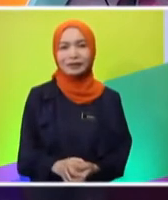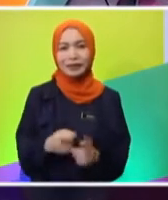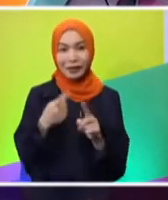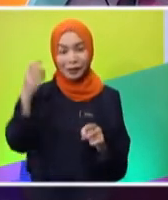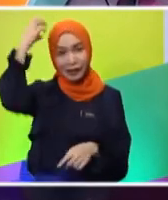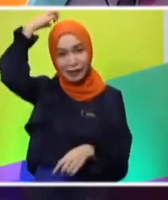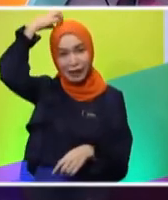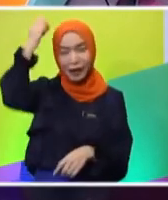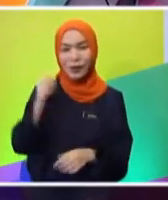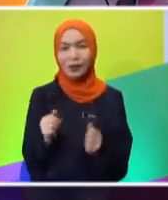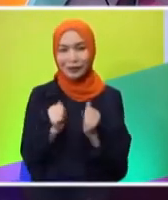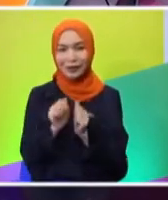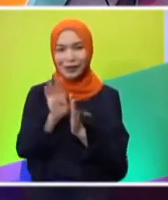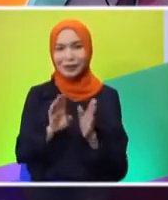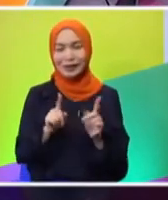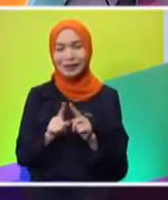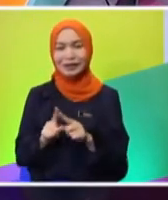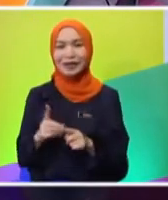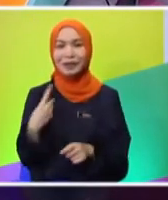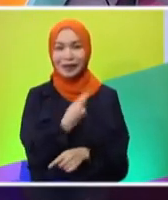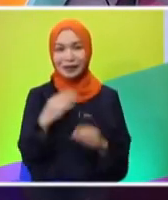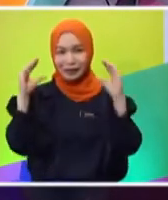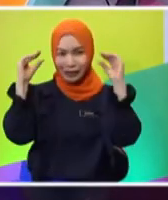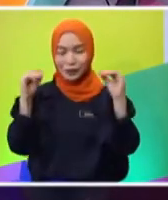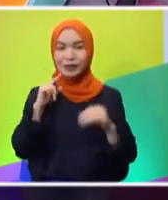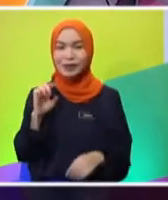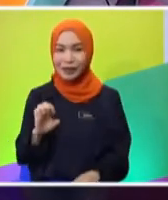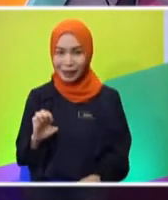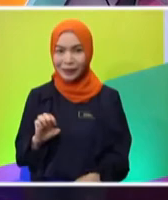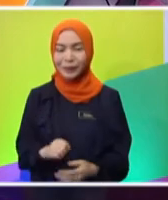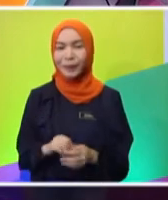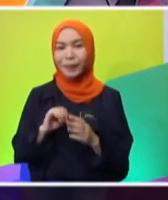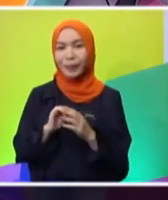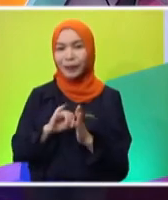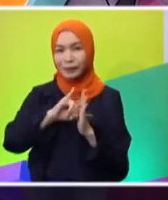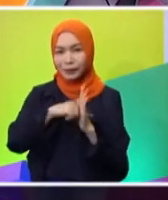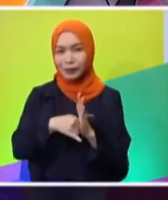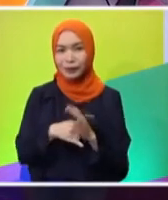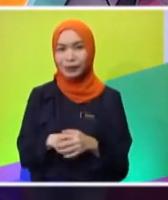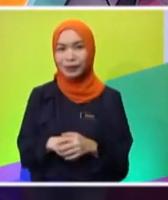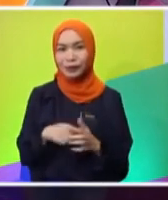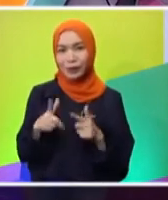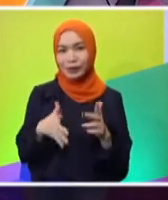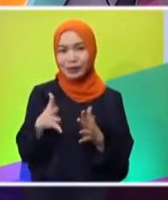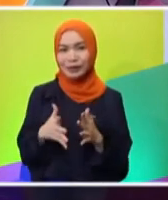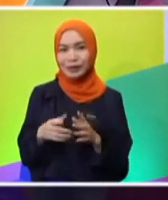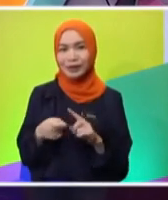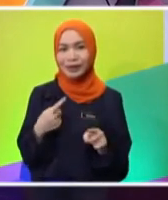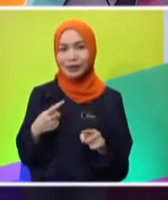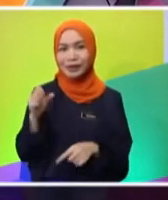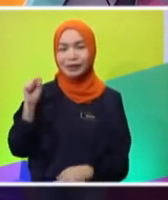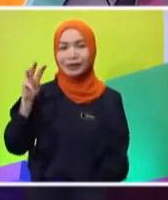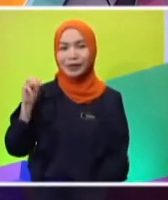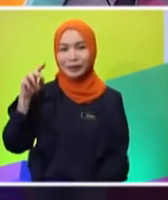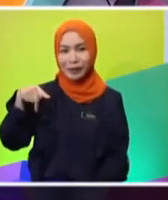Selangor juga bersama kita cego Zainal Abidin takut juru bahasa isyarat pada hari ini dari sekolah menengah kebangsaan